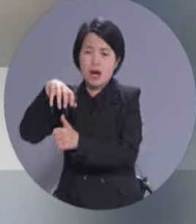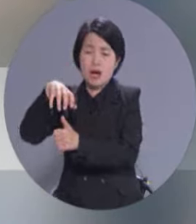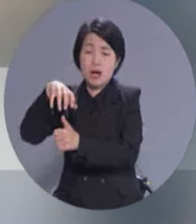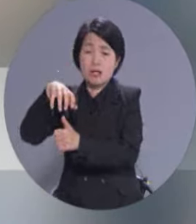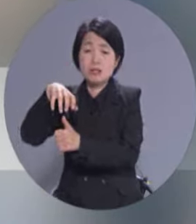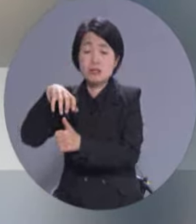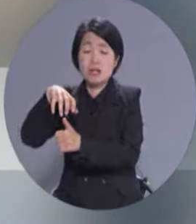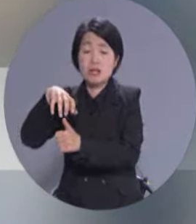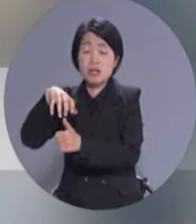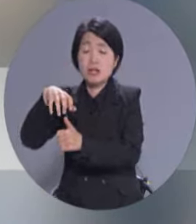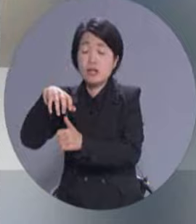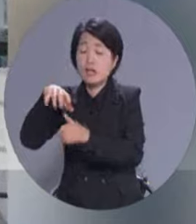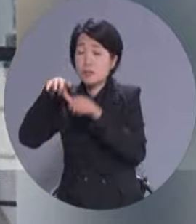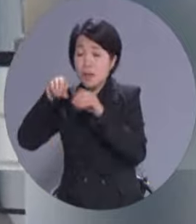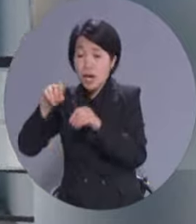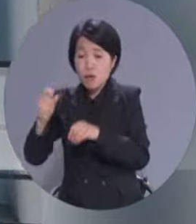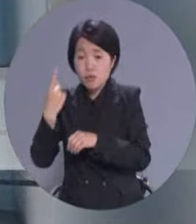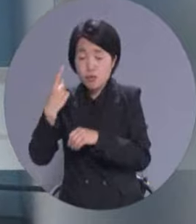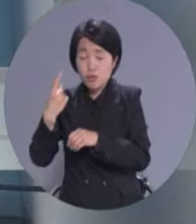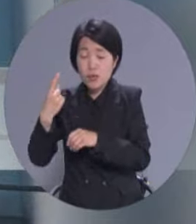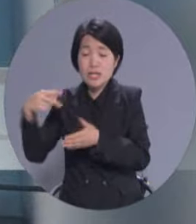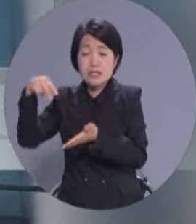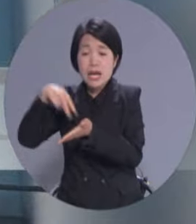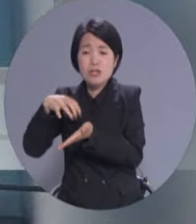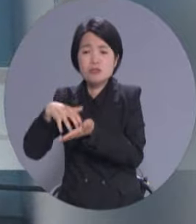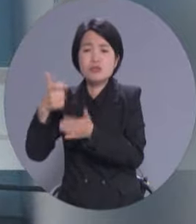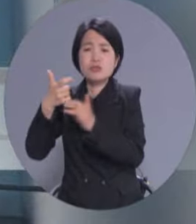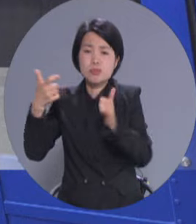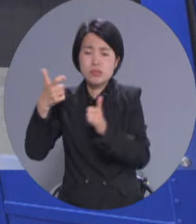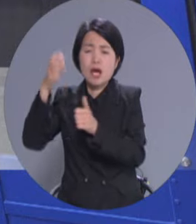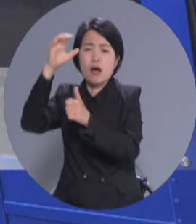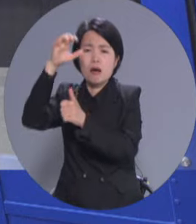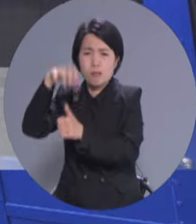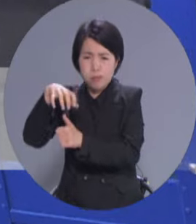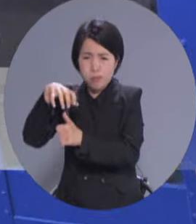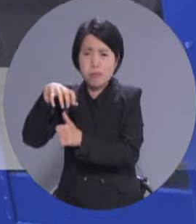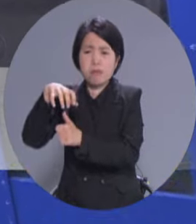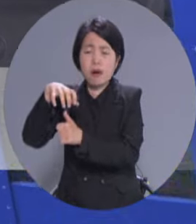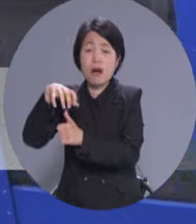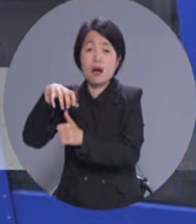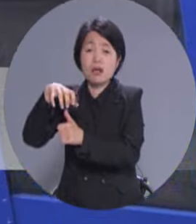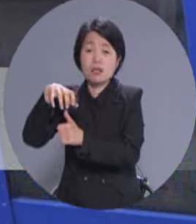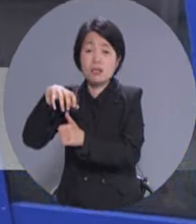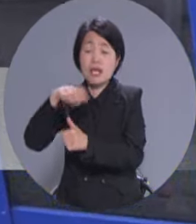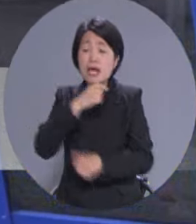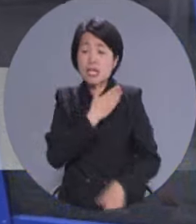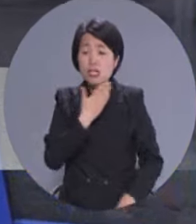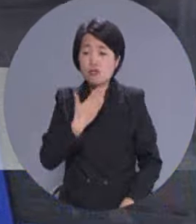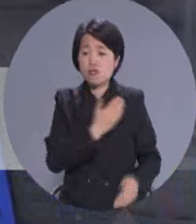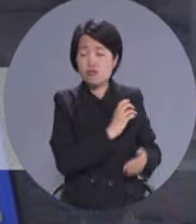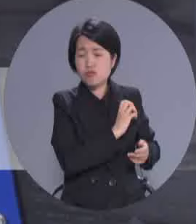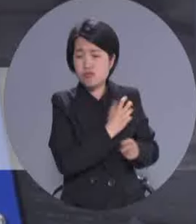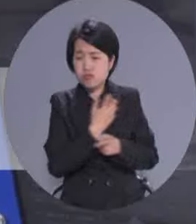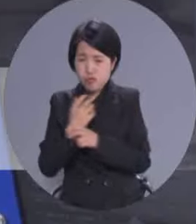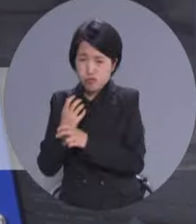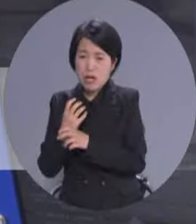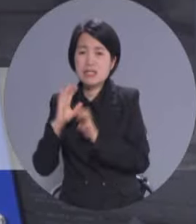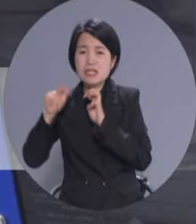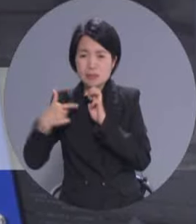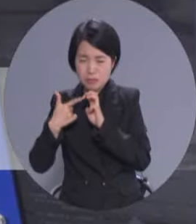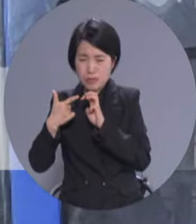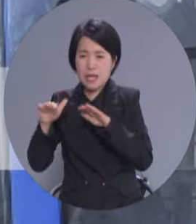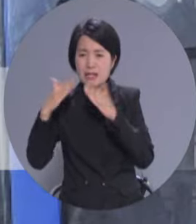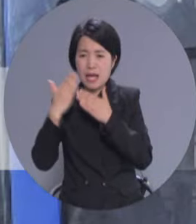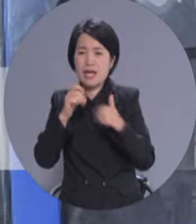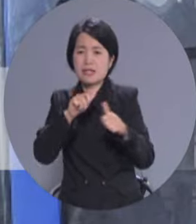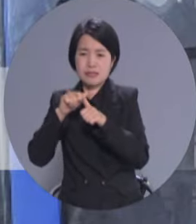발생했습니다이 사고로 탑승한 승객 60명이 캐빈에 고립된 상태로 떠 있었고 출동한 소방 당국에 의해 30분 만에